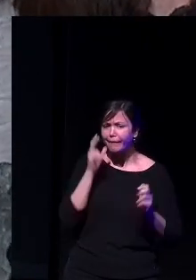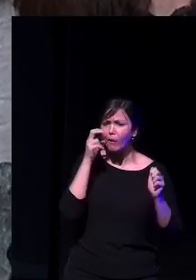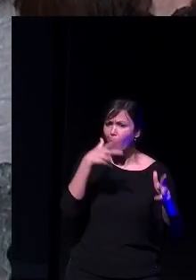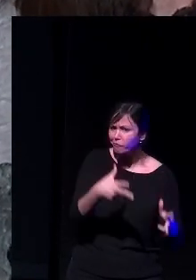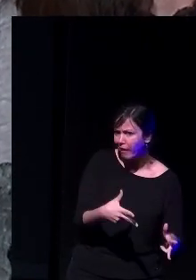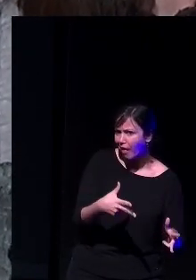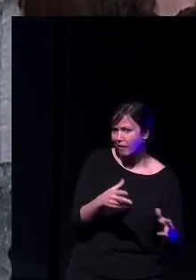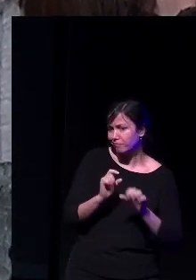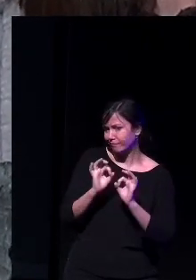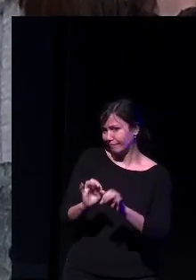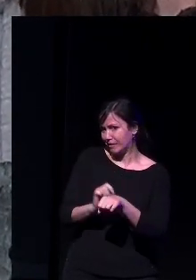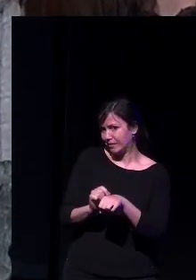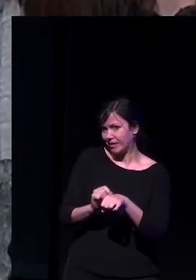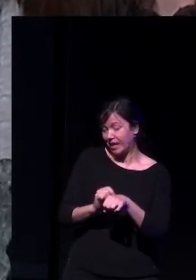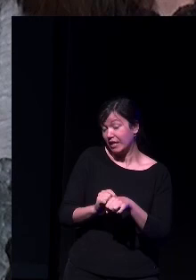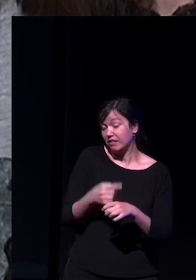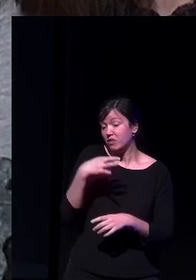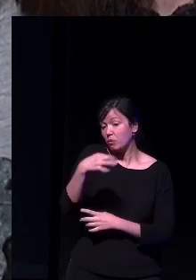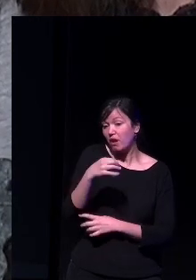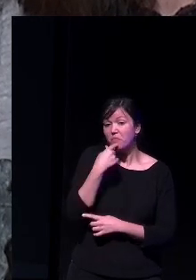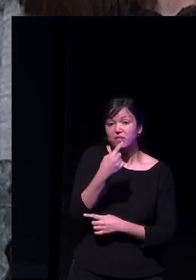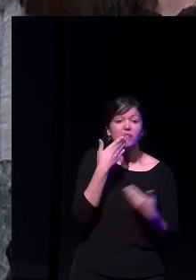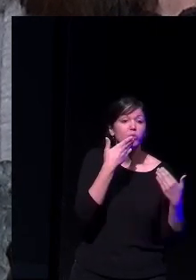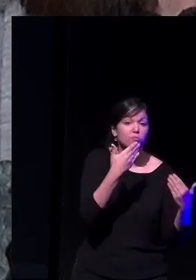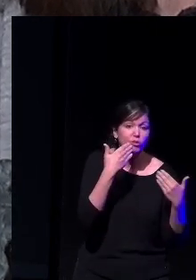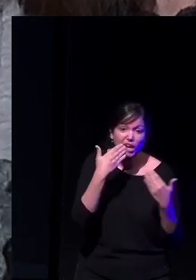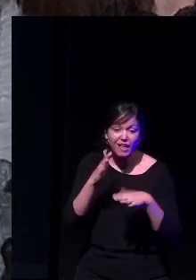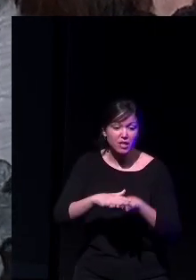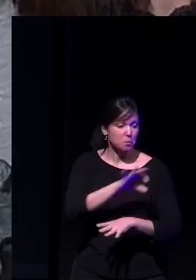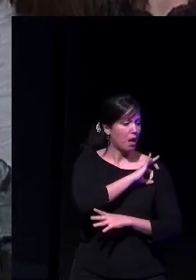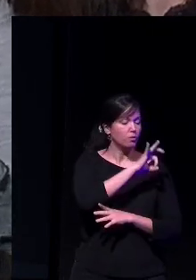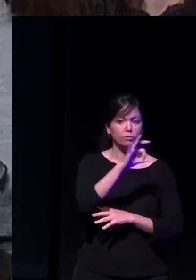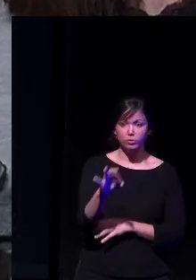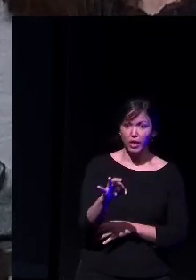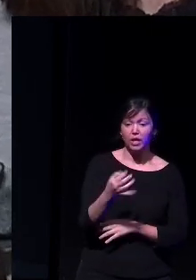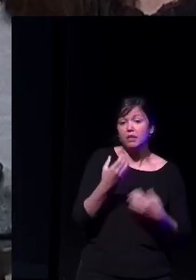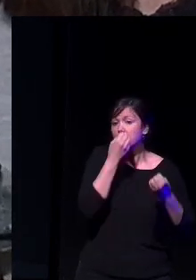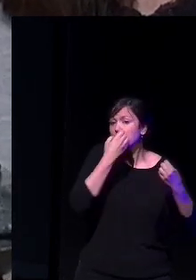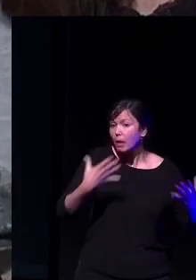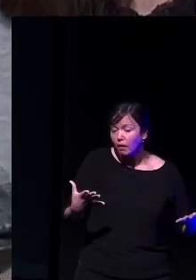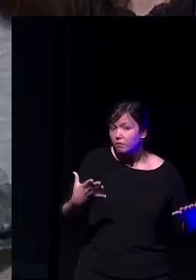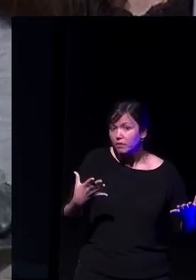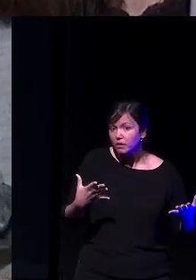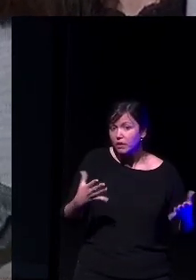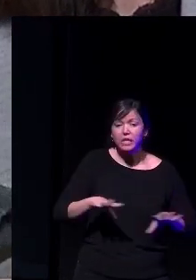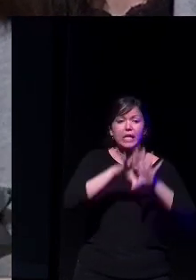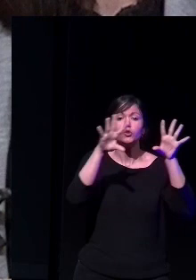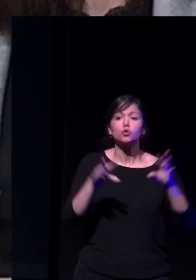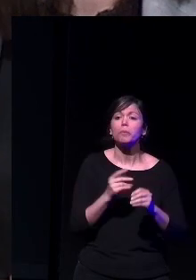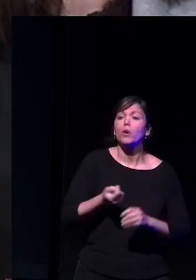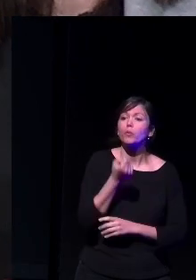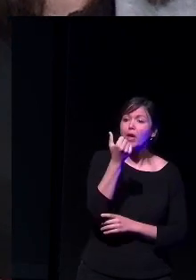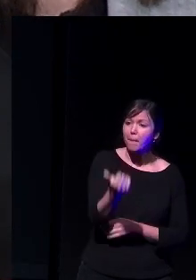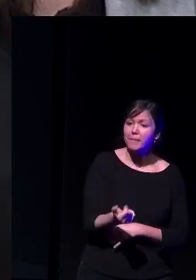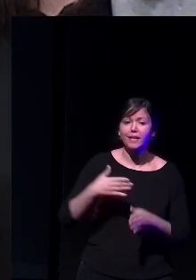i simplement doncs, donar-vos les gràcies per aquest guardó i bé, i resumir una mica doncs,